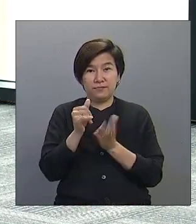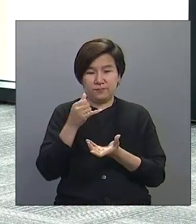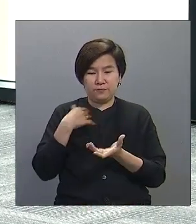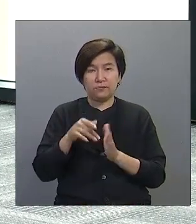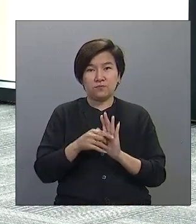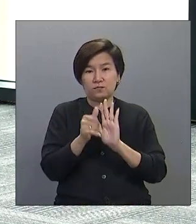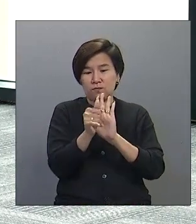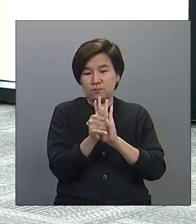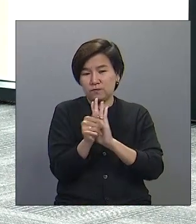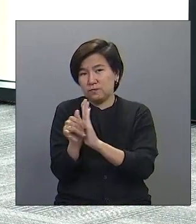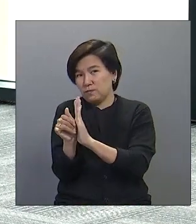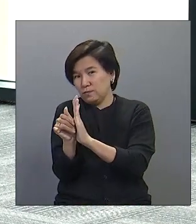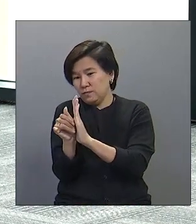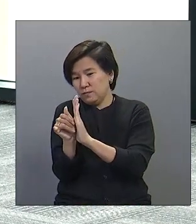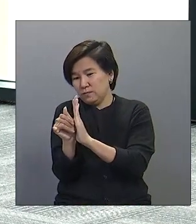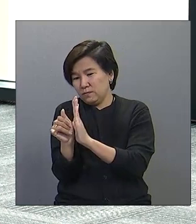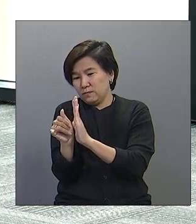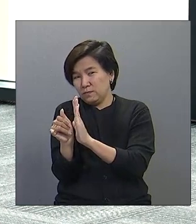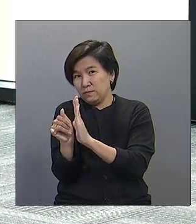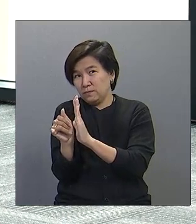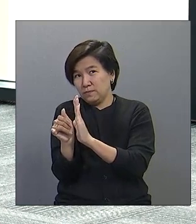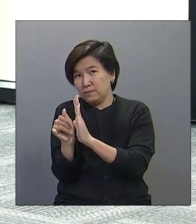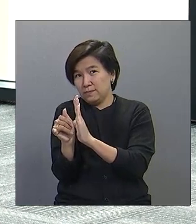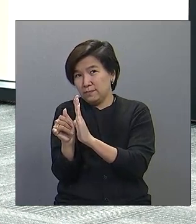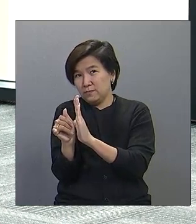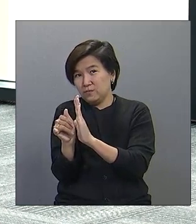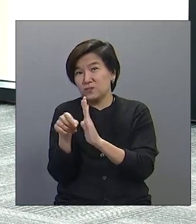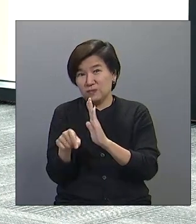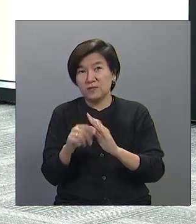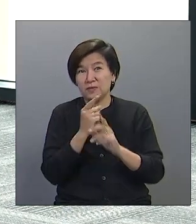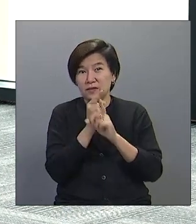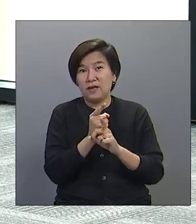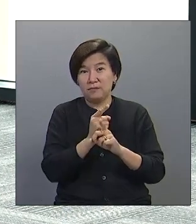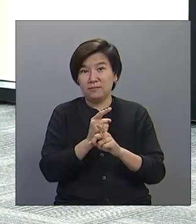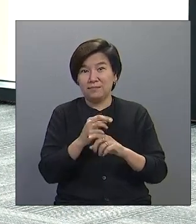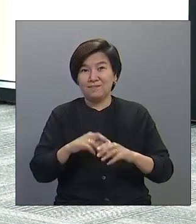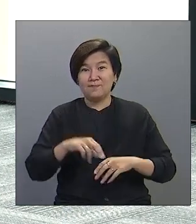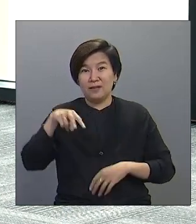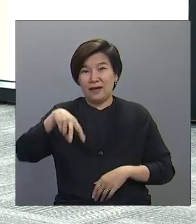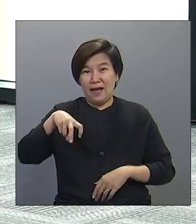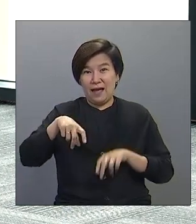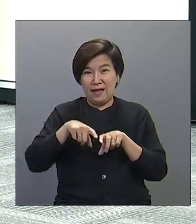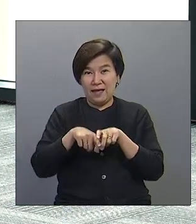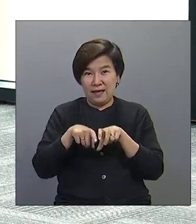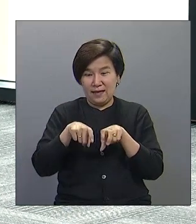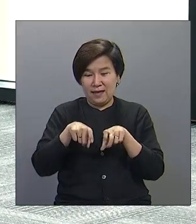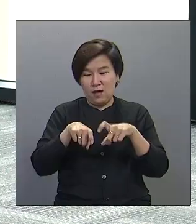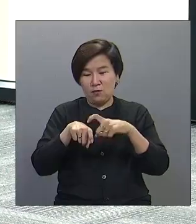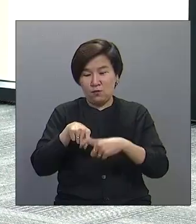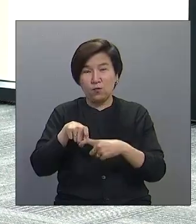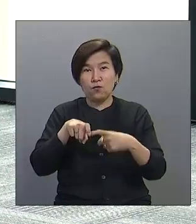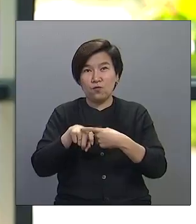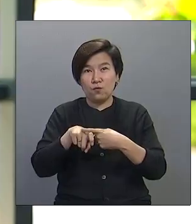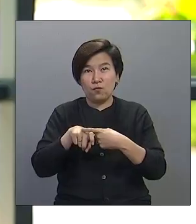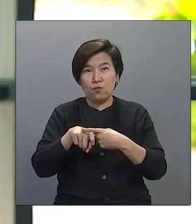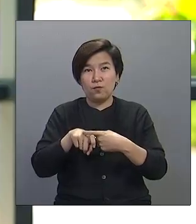ขวาค่ะข้อเท้าขวายกขึ้นมาพาดที่หัวเข่าด้านซ้ายพยายามกดหัวเข่าด้านขวาลงหายใจเข้